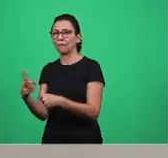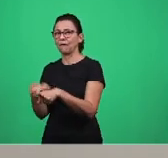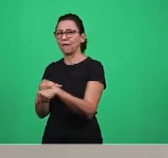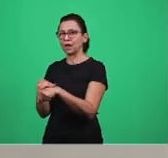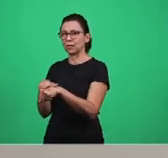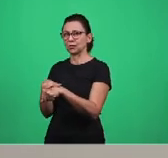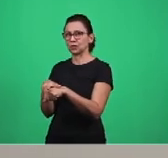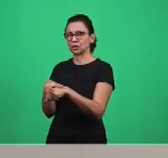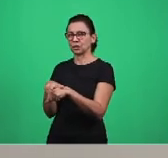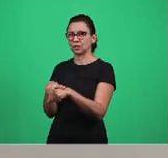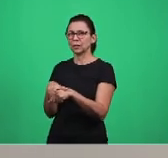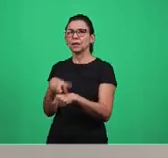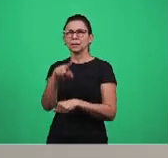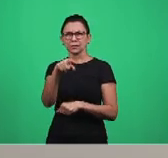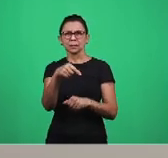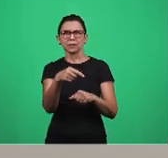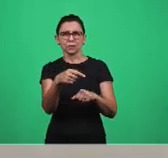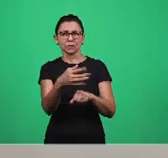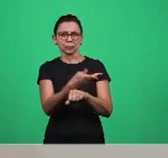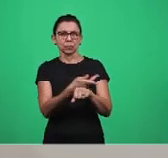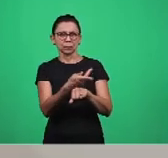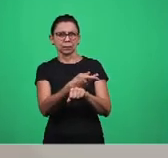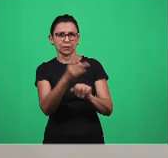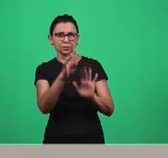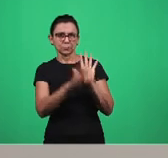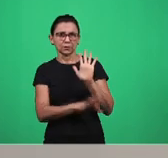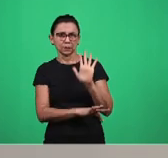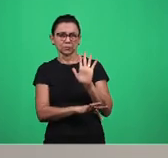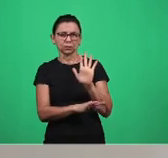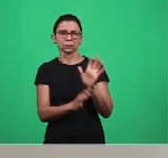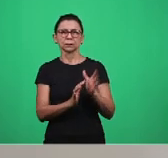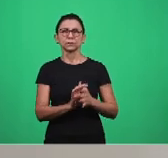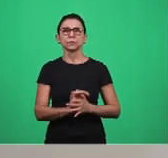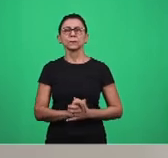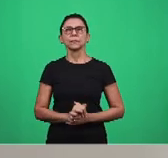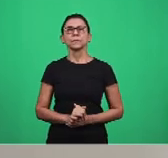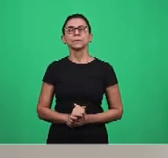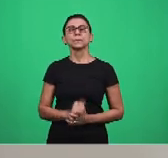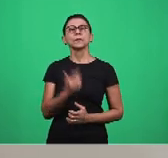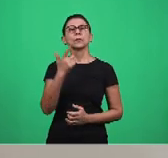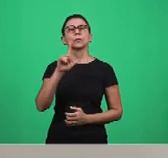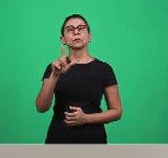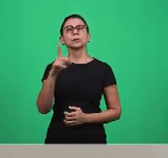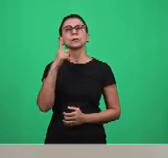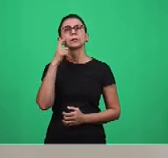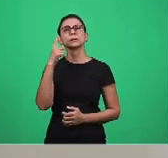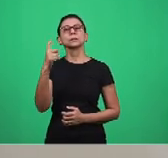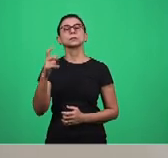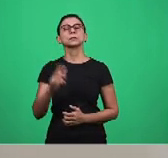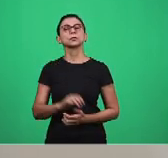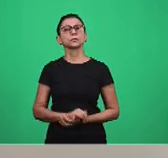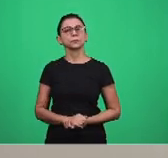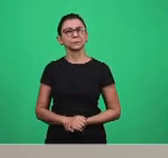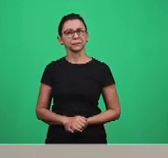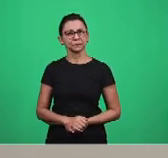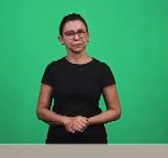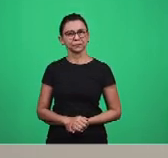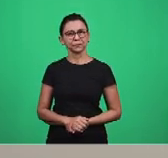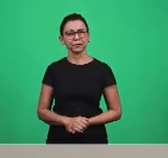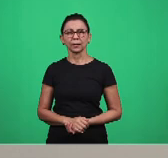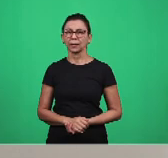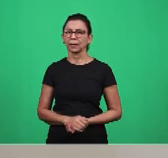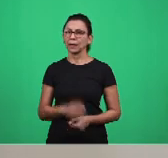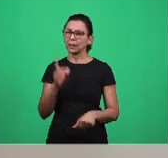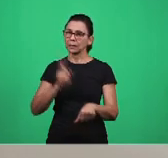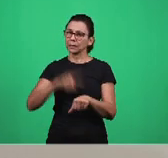qui sont référencés ici. Une autre chose intéressante, c'est qu'au moment que personne attend, Rebecca n'attendait pas